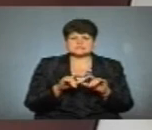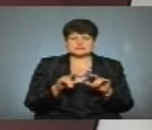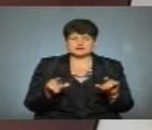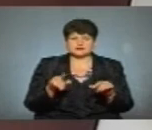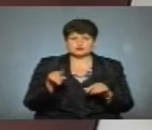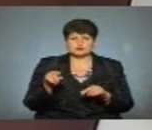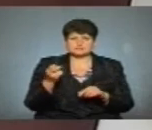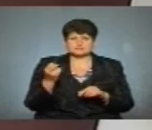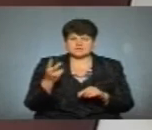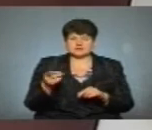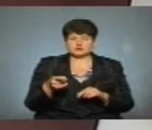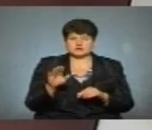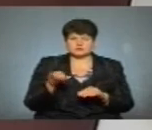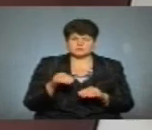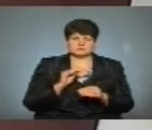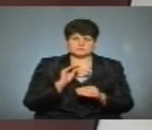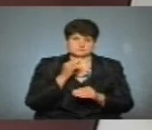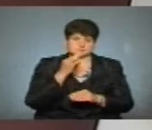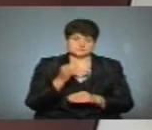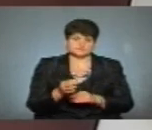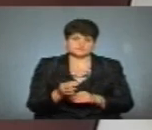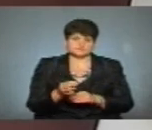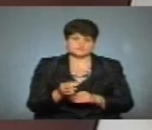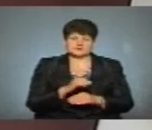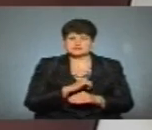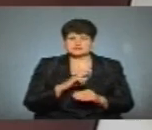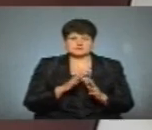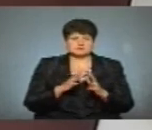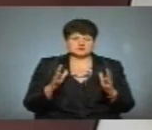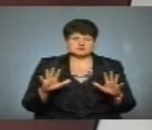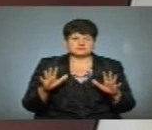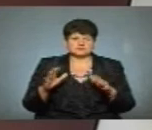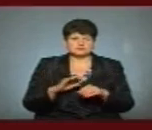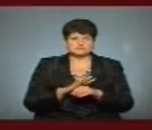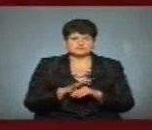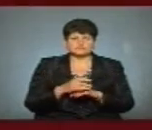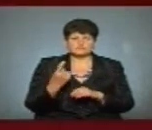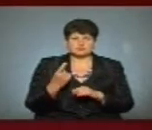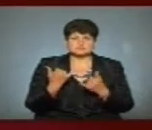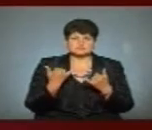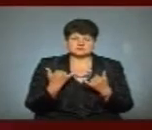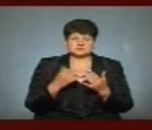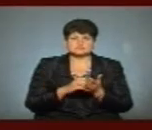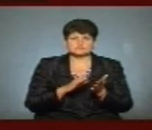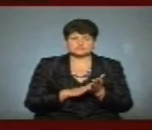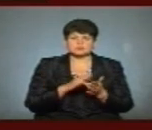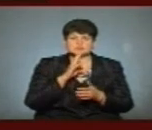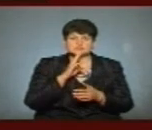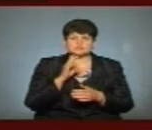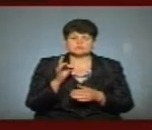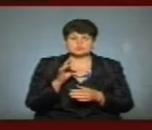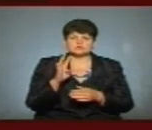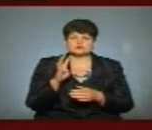тернополянам повідомлять додатково. І найбільше випадків COVID-19 в області наразі зафіксували в Кременецькому